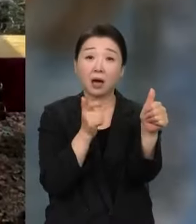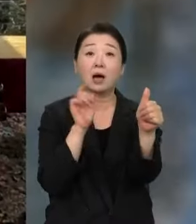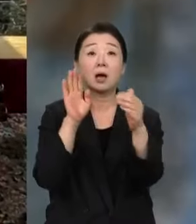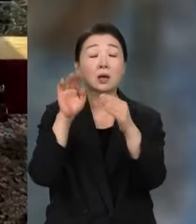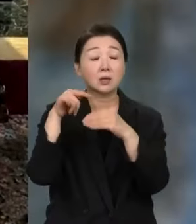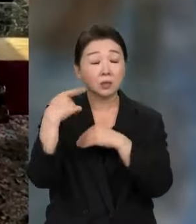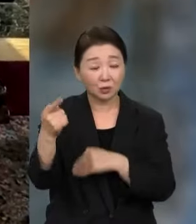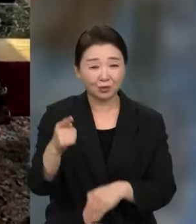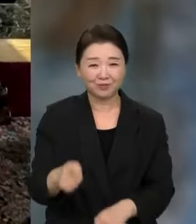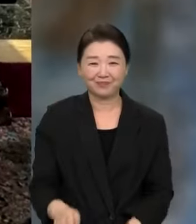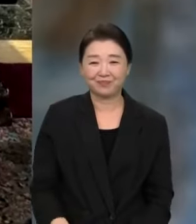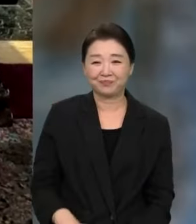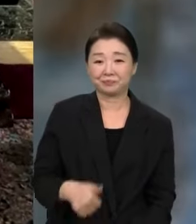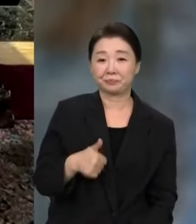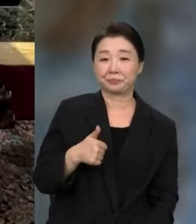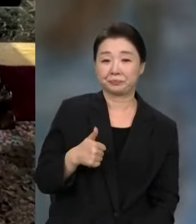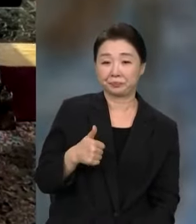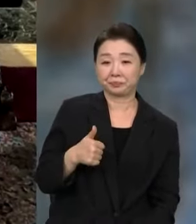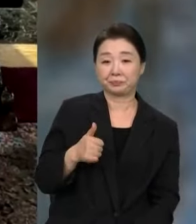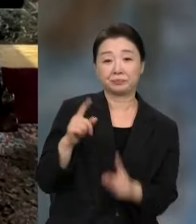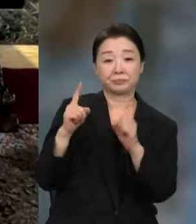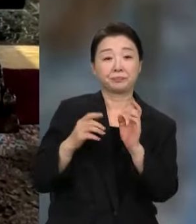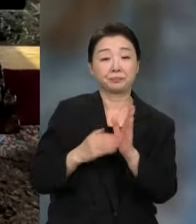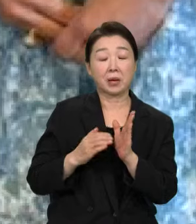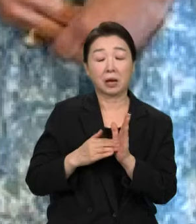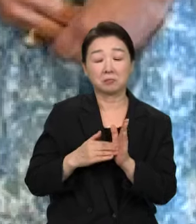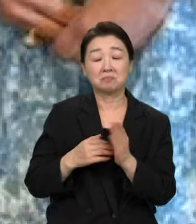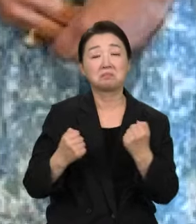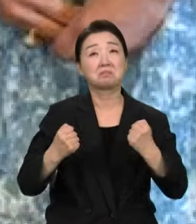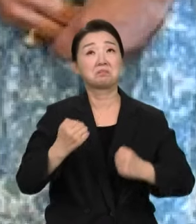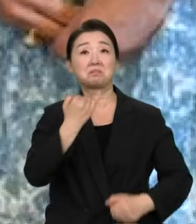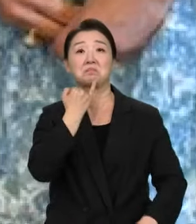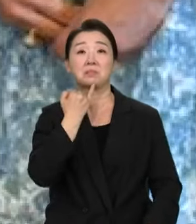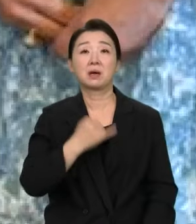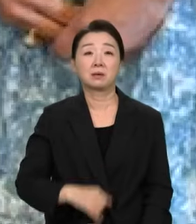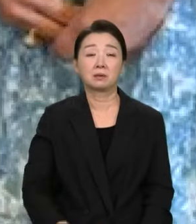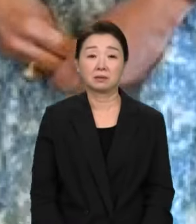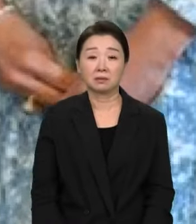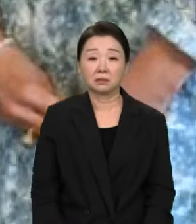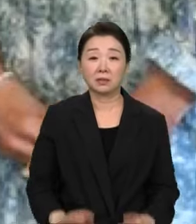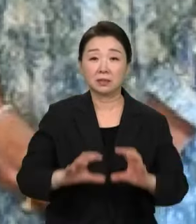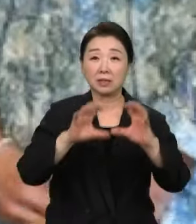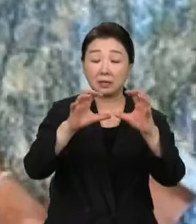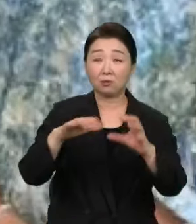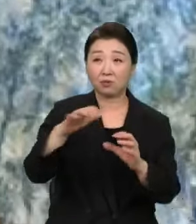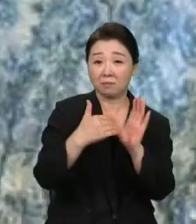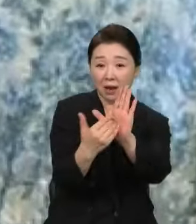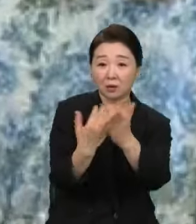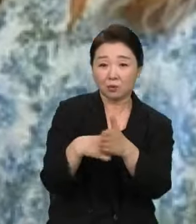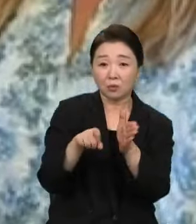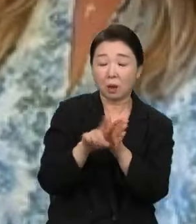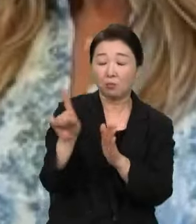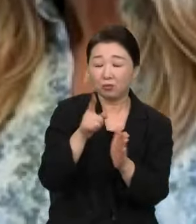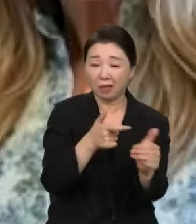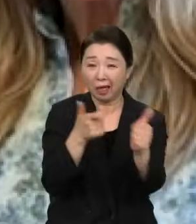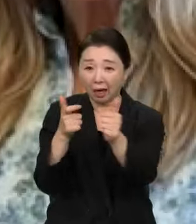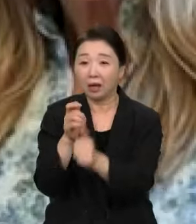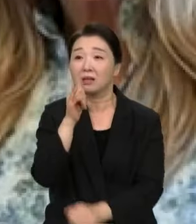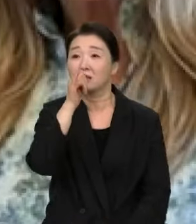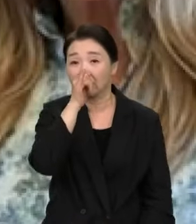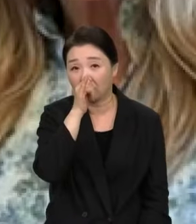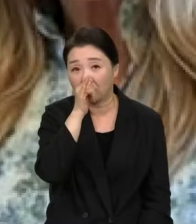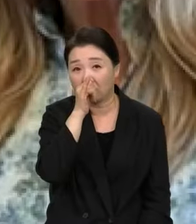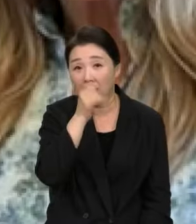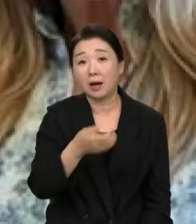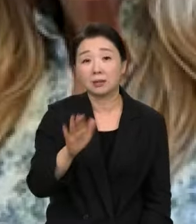엄지를 지켜 세운 사진까지 찍으며 건제 과시했습니다 세상에는 우리를 막기 위해 무슨 일이든 하려는 사람이